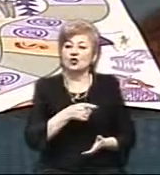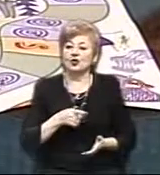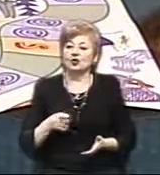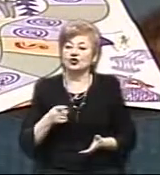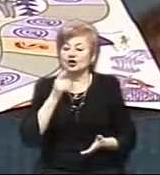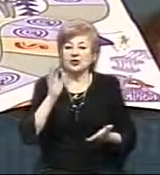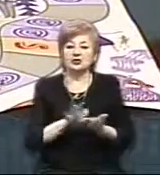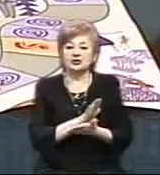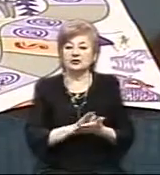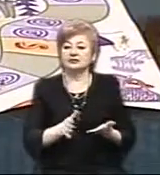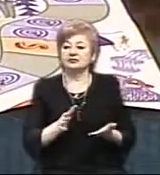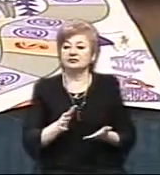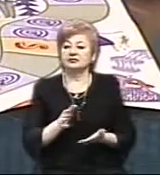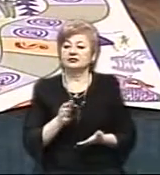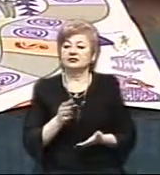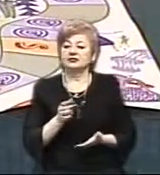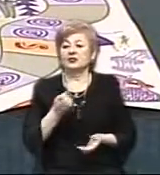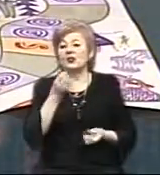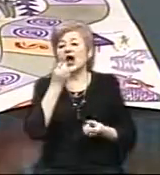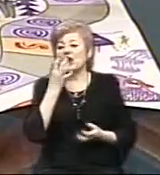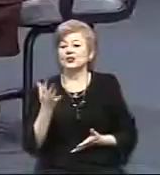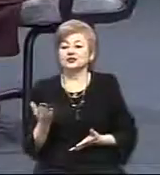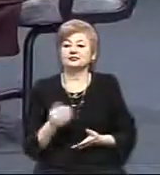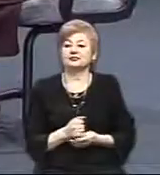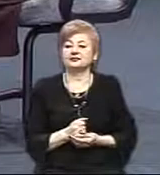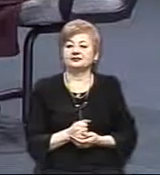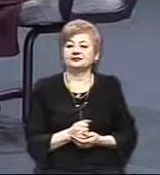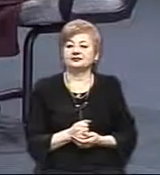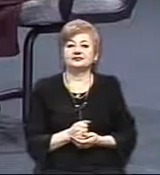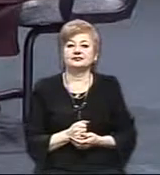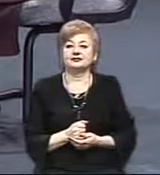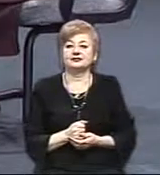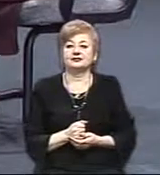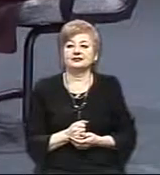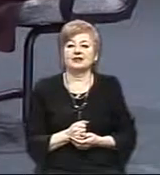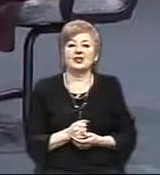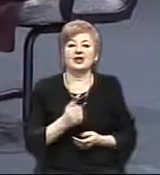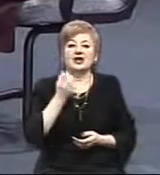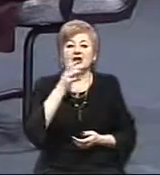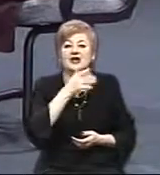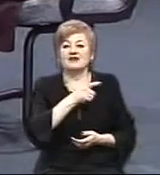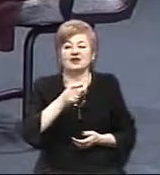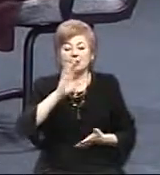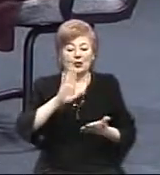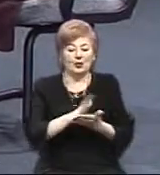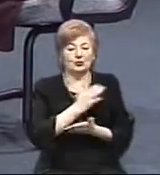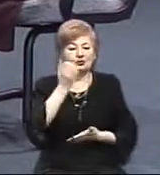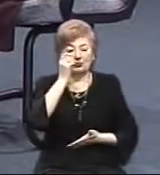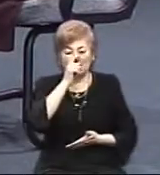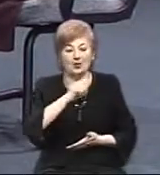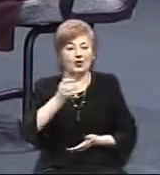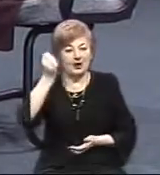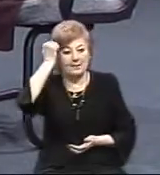стирає... Позитивне. Двієчка у мене позитивне, тягни мені позитивне. Час що? Стирає пам'ять нашу. Да, а